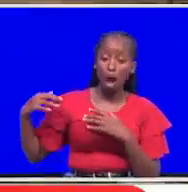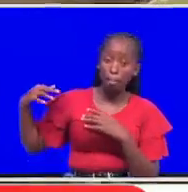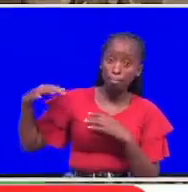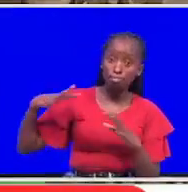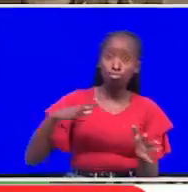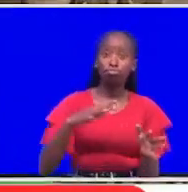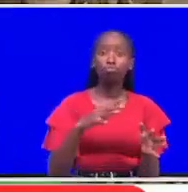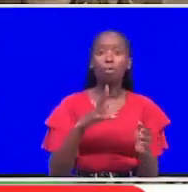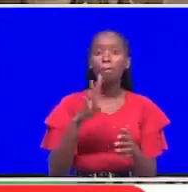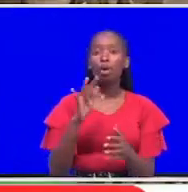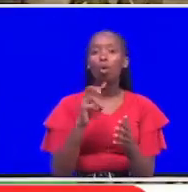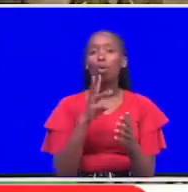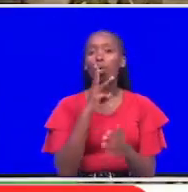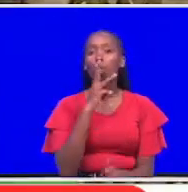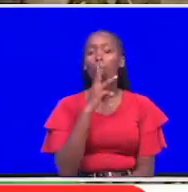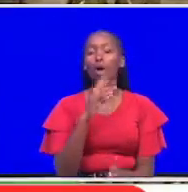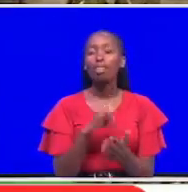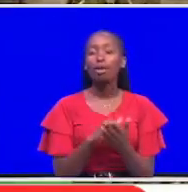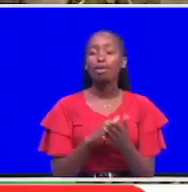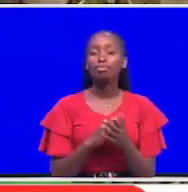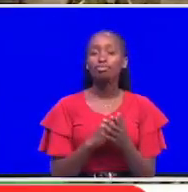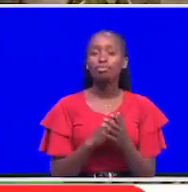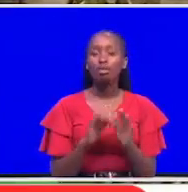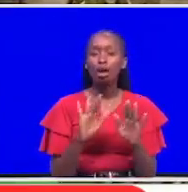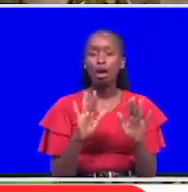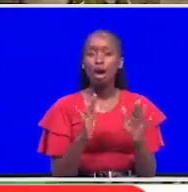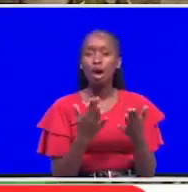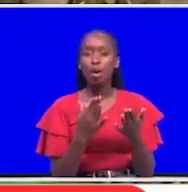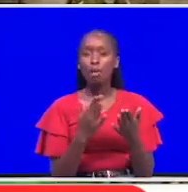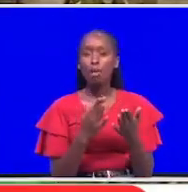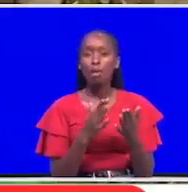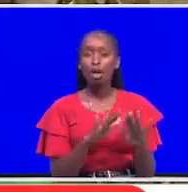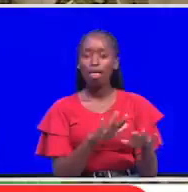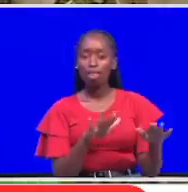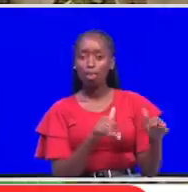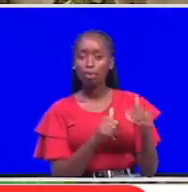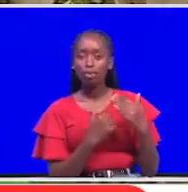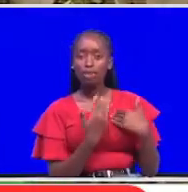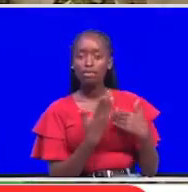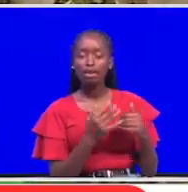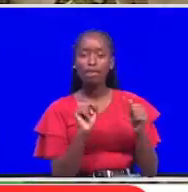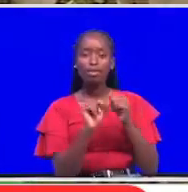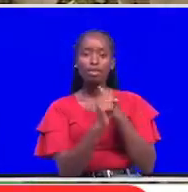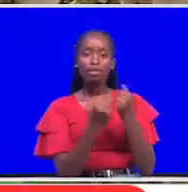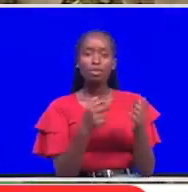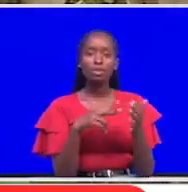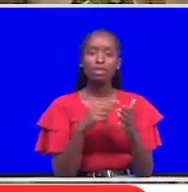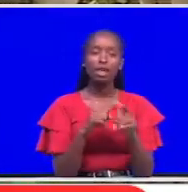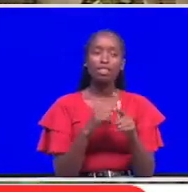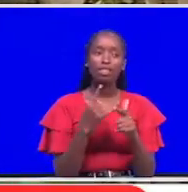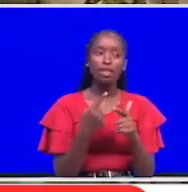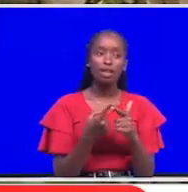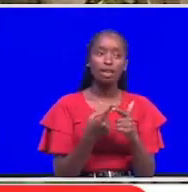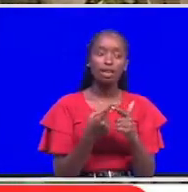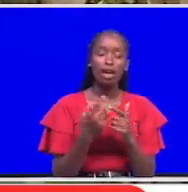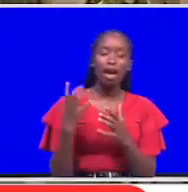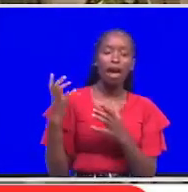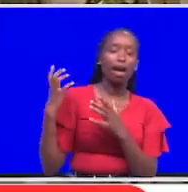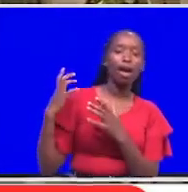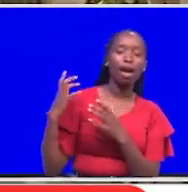maji haya. Ligana venye spesi yenye iko, angeweza ati asimame amfunge, akambeba tu na